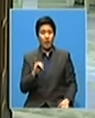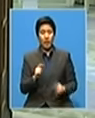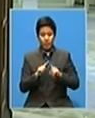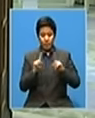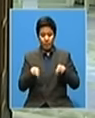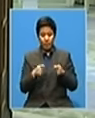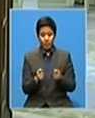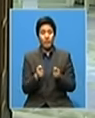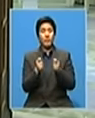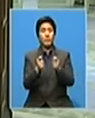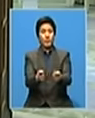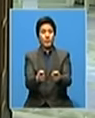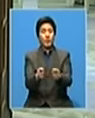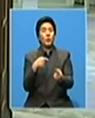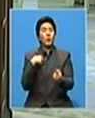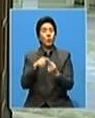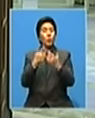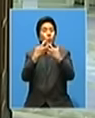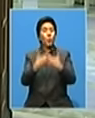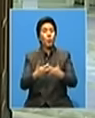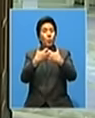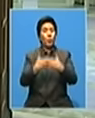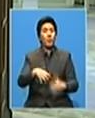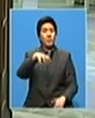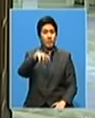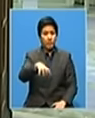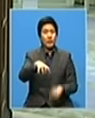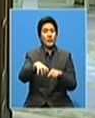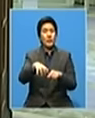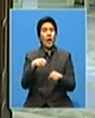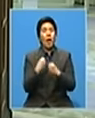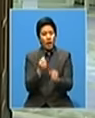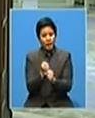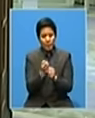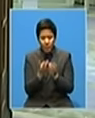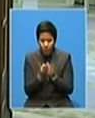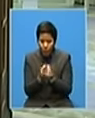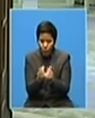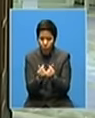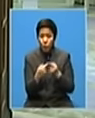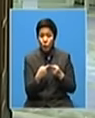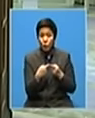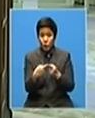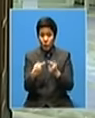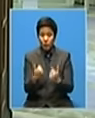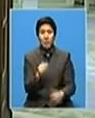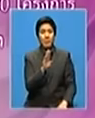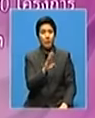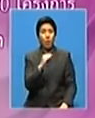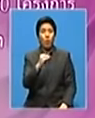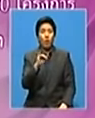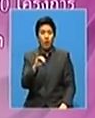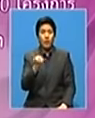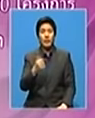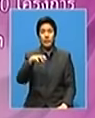าตการจัดตั้งโรงงานหรือเรียกว่าโรงงานสีนั้นนะครับก็ได้สั่งการให้รีบดำเนินการอย่างรวดเร็วและต่อเนื่องในส่วนของ BOI นั้นรัฐบ